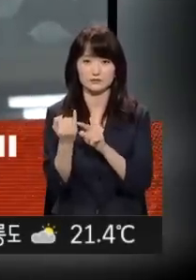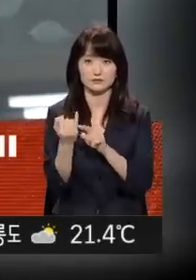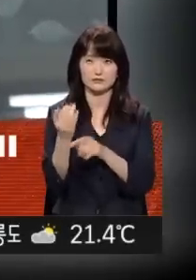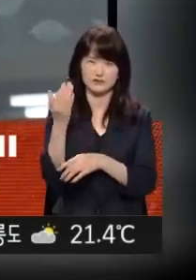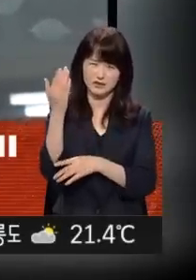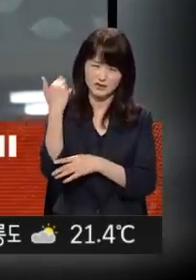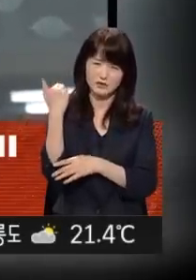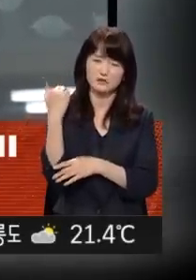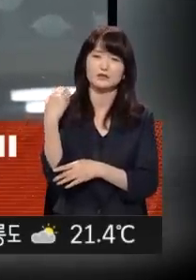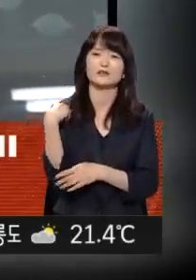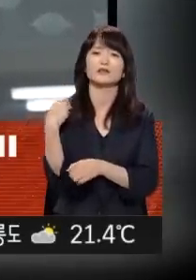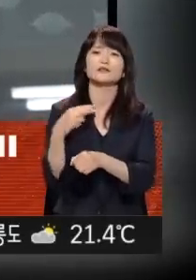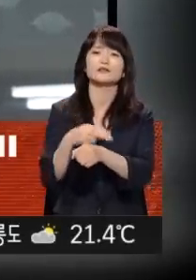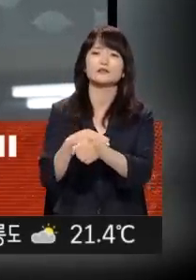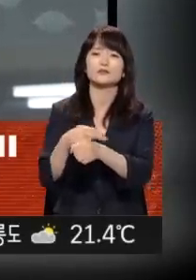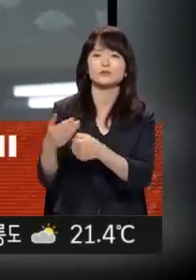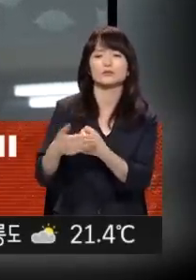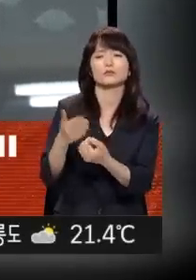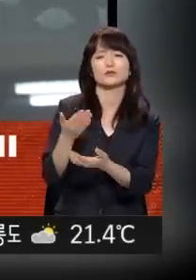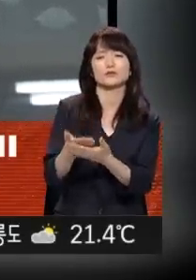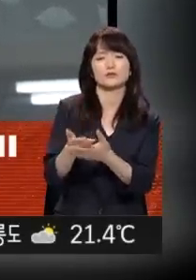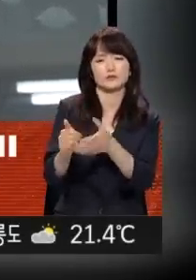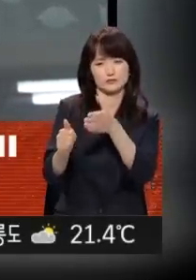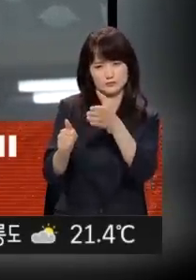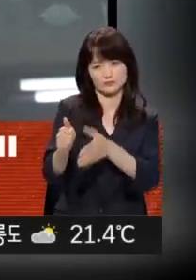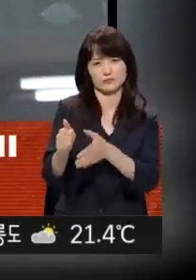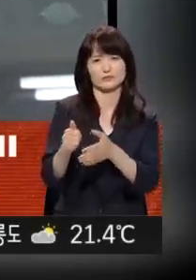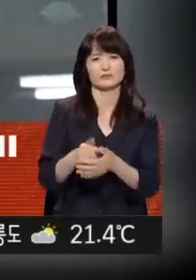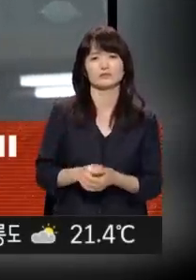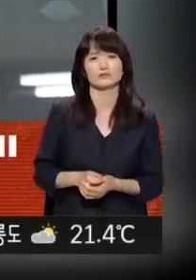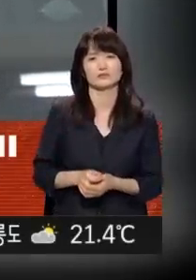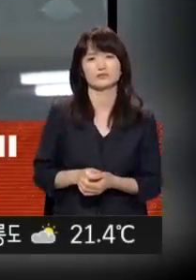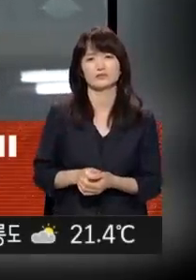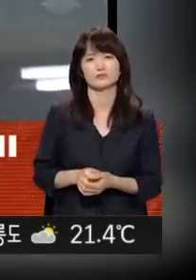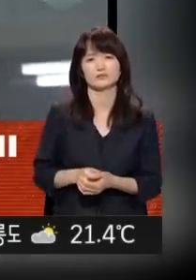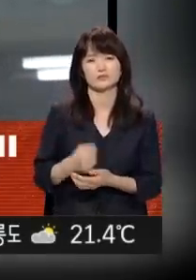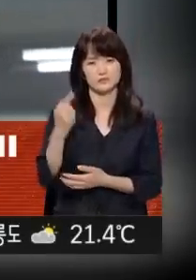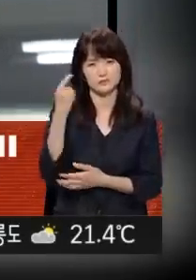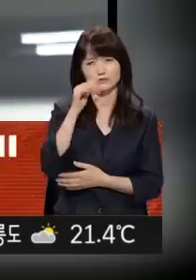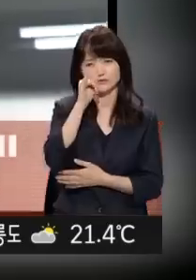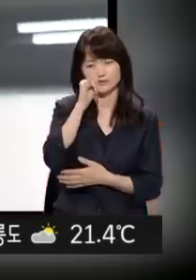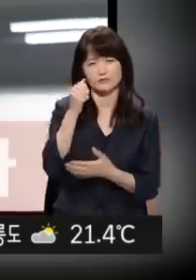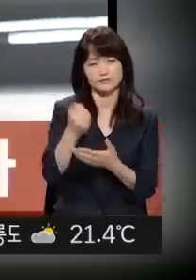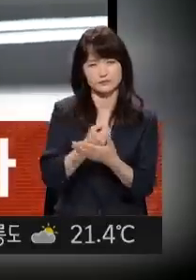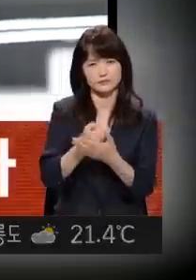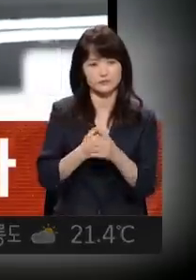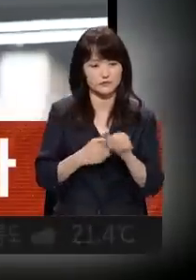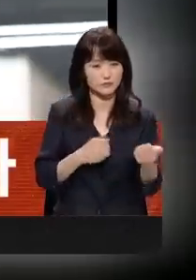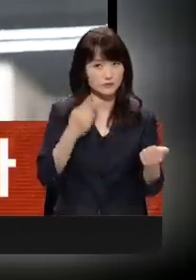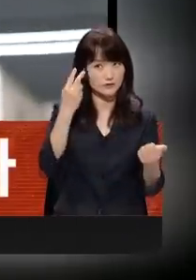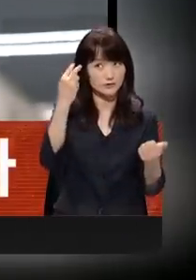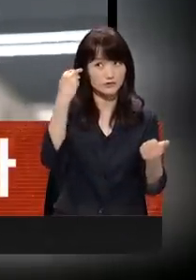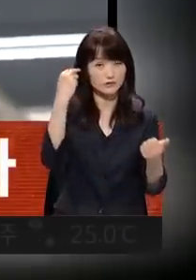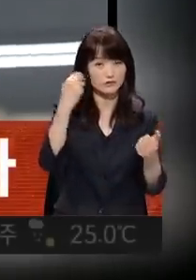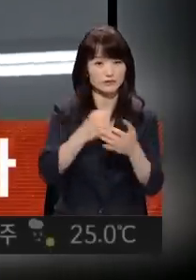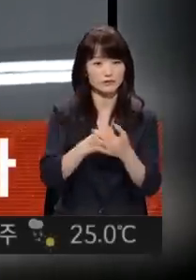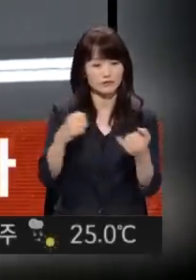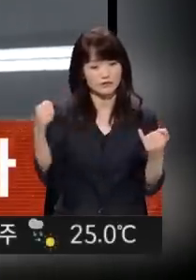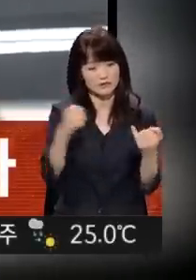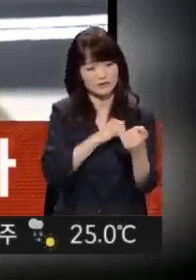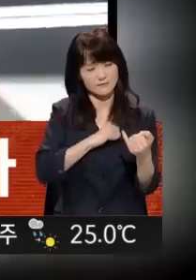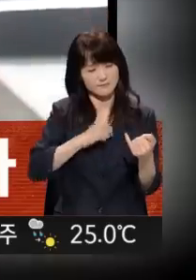이전 담임 선생님한테도 도움을 요청했던 걸로 알려져서 또 안타까움을 더하고 있습니다 숨지게 이틀 전에 학대를 못 견뎌서